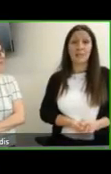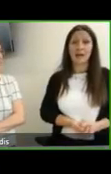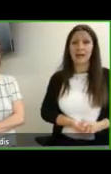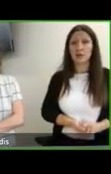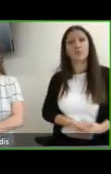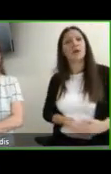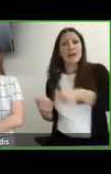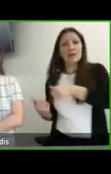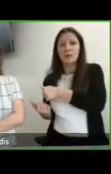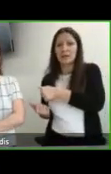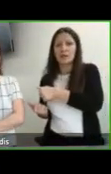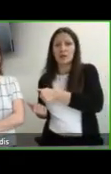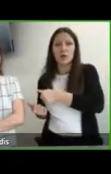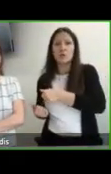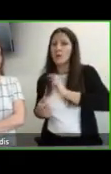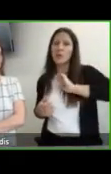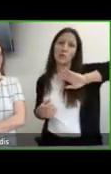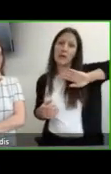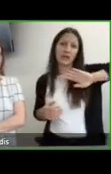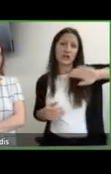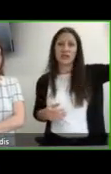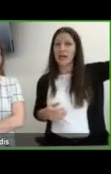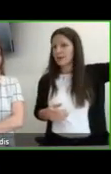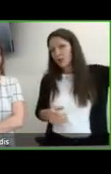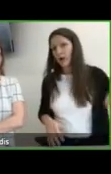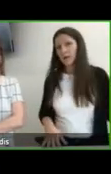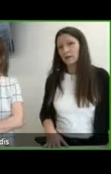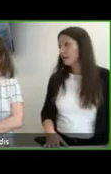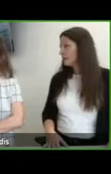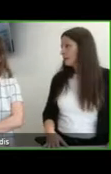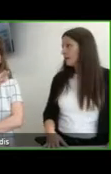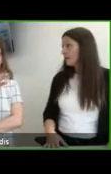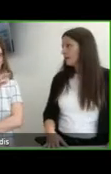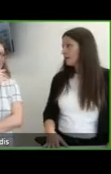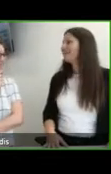ce qu'ils partagent. Mmh. Comme quand Marjorie partage quelque chose, moi, je le partage direct sans l'ouvrir.